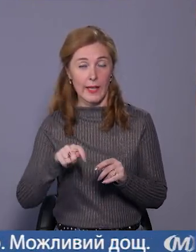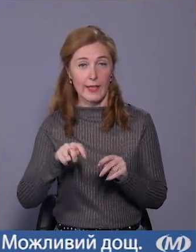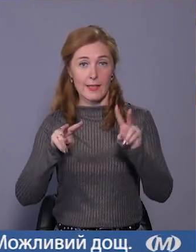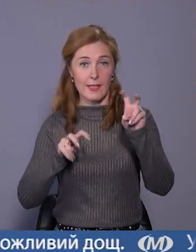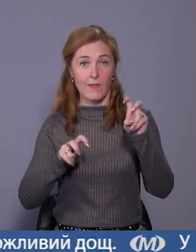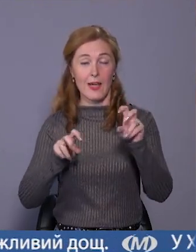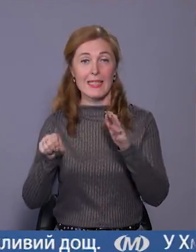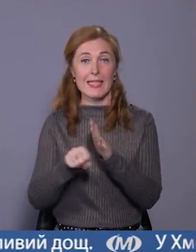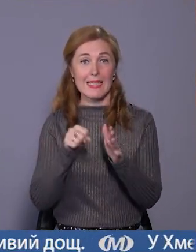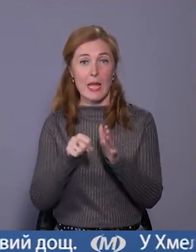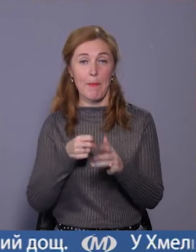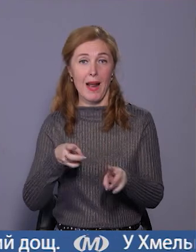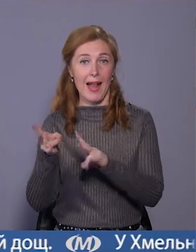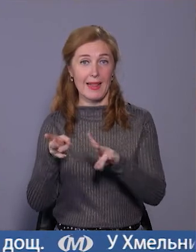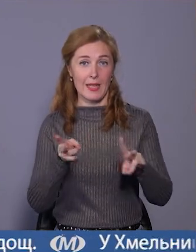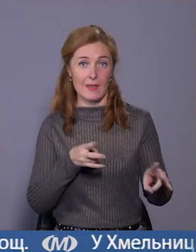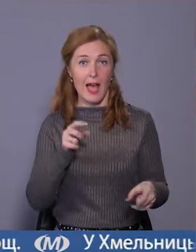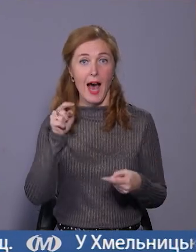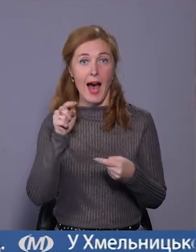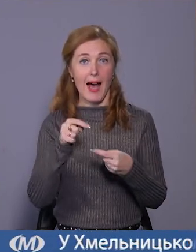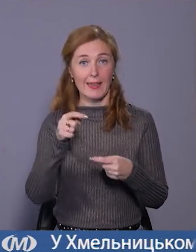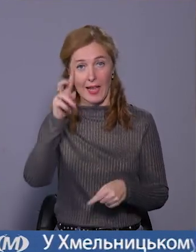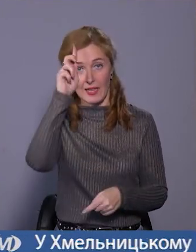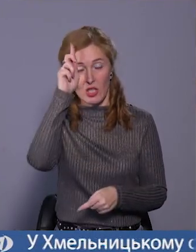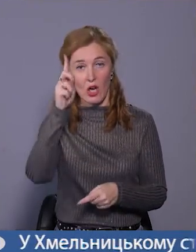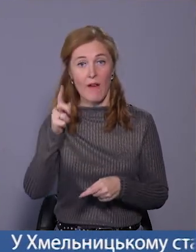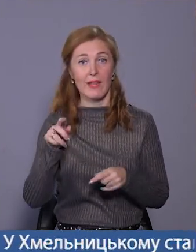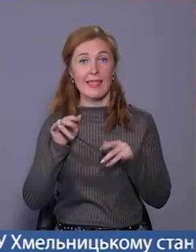сепаратизм, антидержавна діяльність.